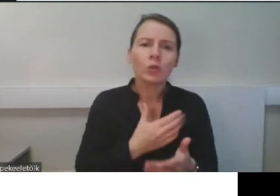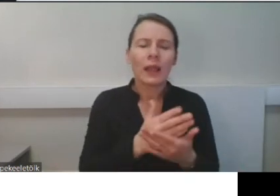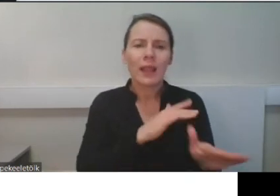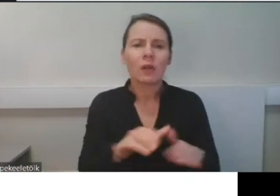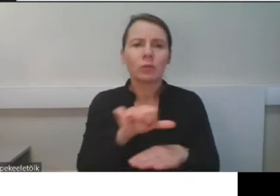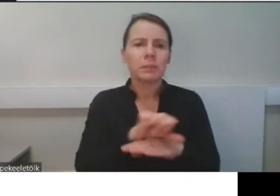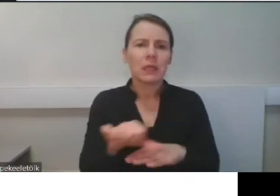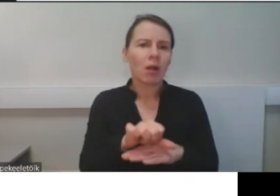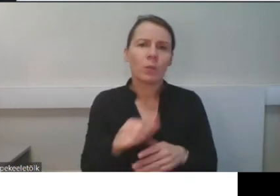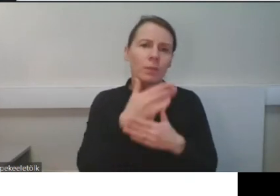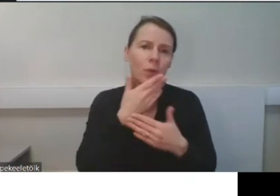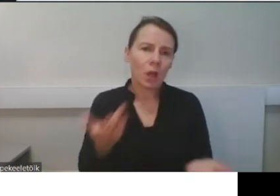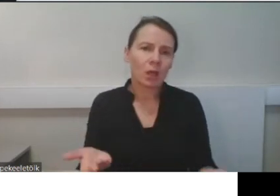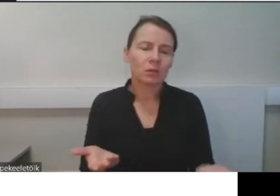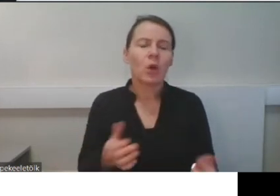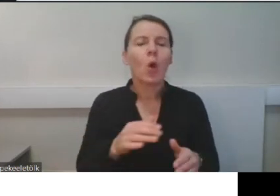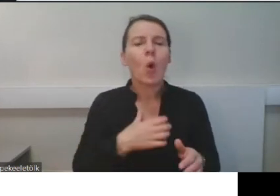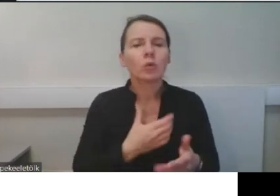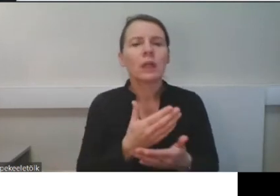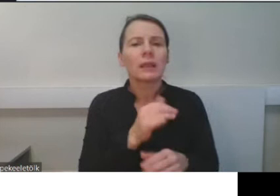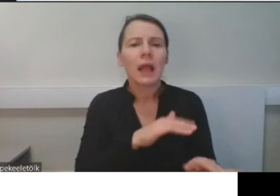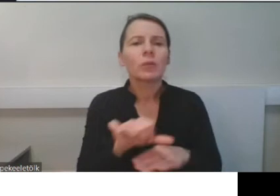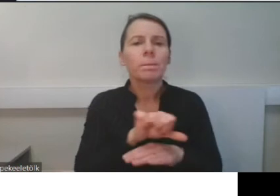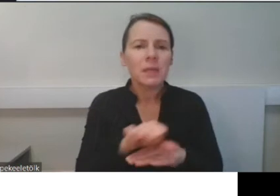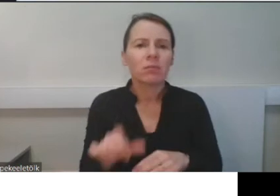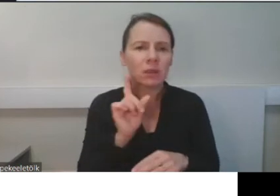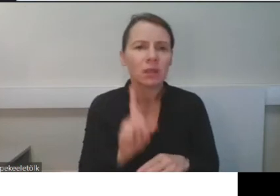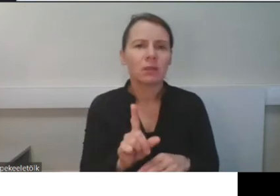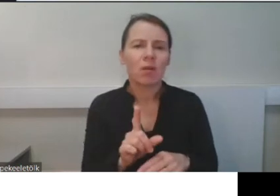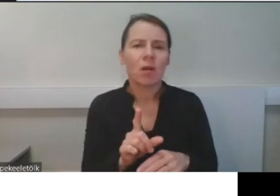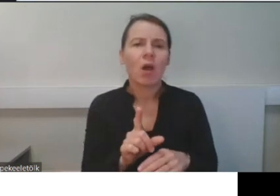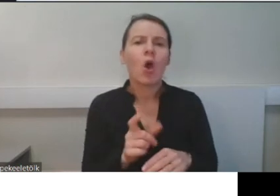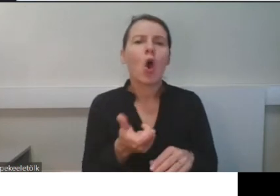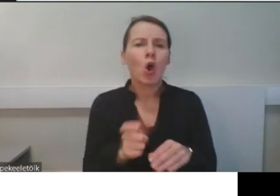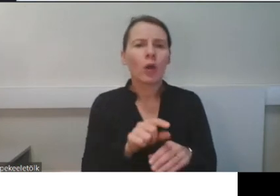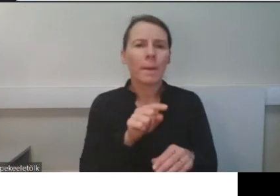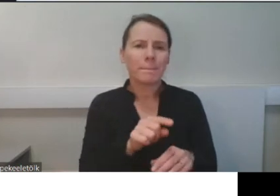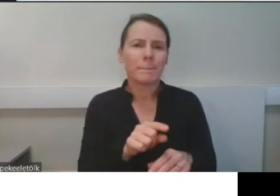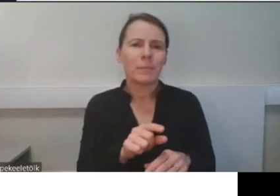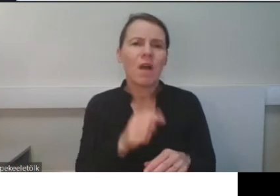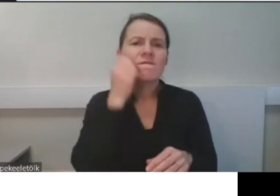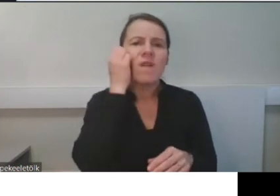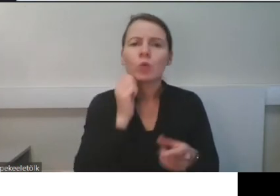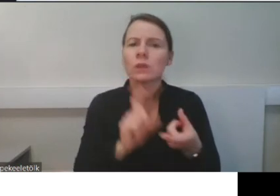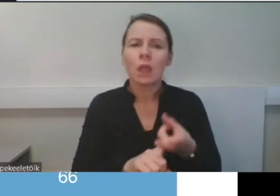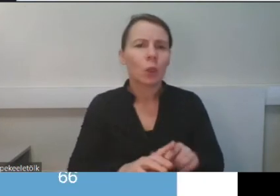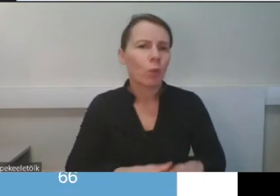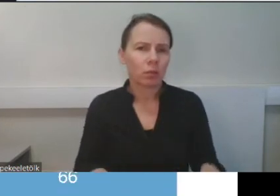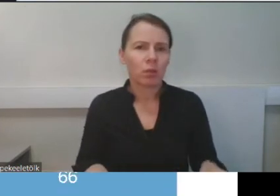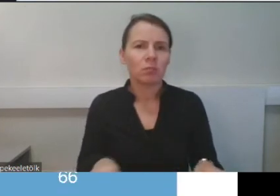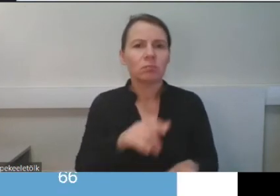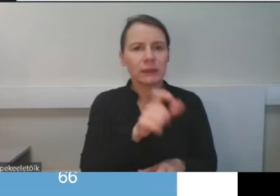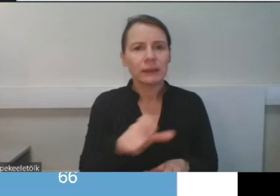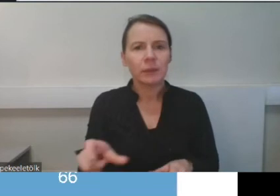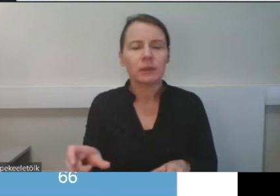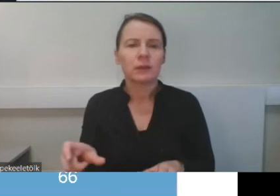et nad on need inimesed, kes võrdselt nagu puude ja vähenenud töövõimega inimestega vajavad tähelepanu.